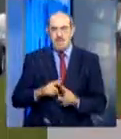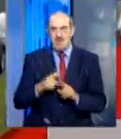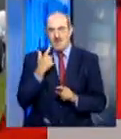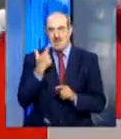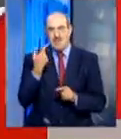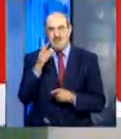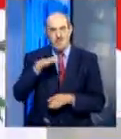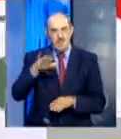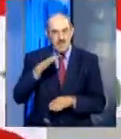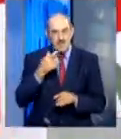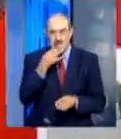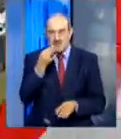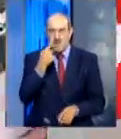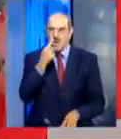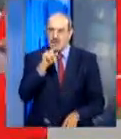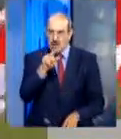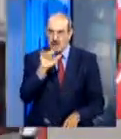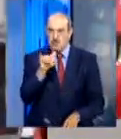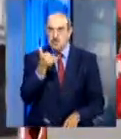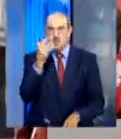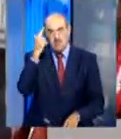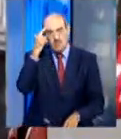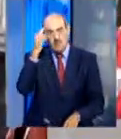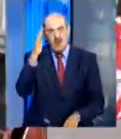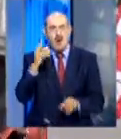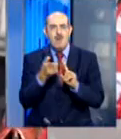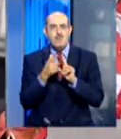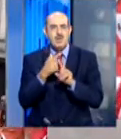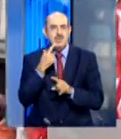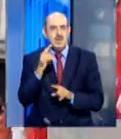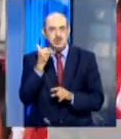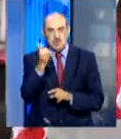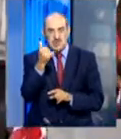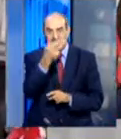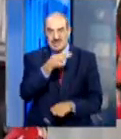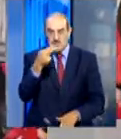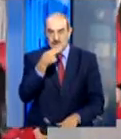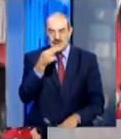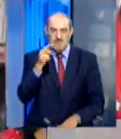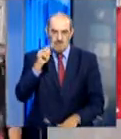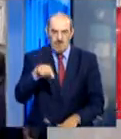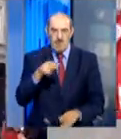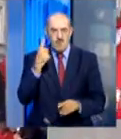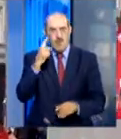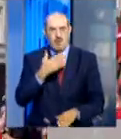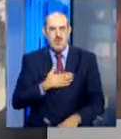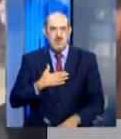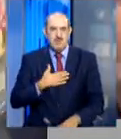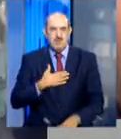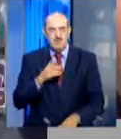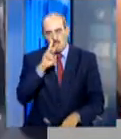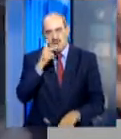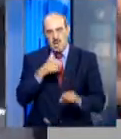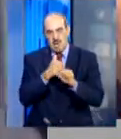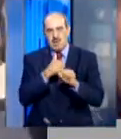ومواطنوننا بأن هناك يوم عرس لابد، يوم وطني لابد أن نفرح به كل سنة. من